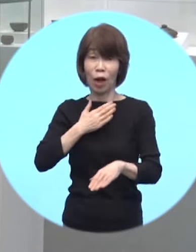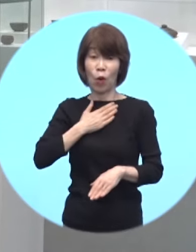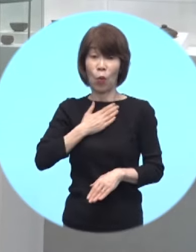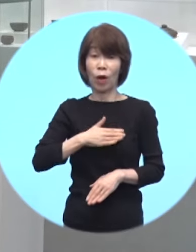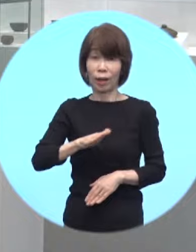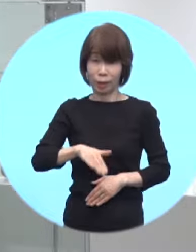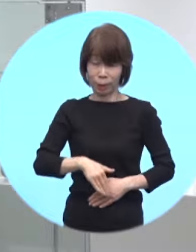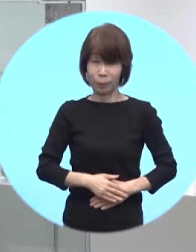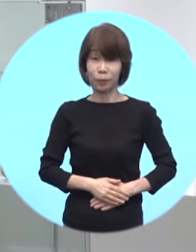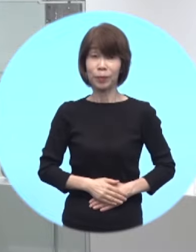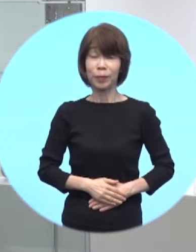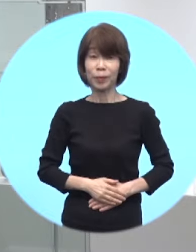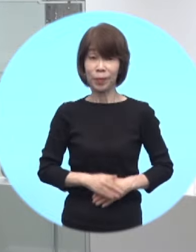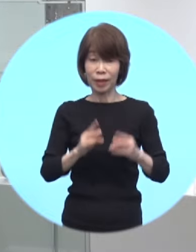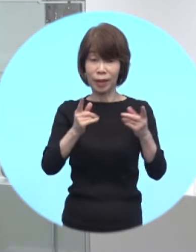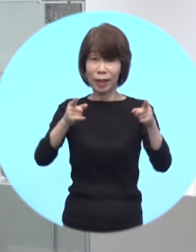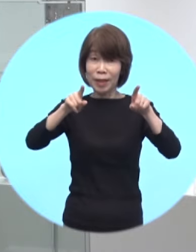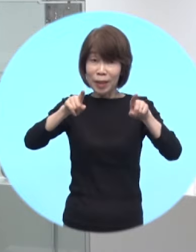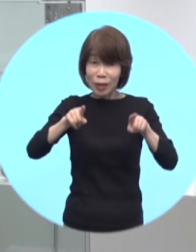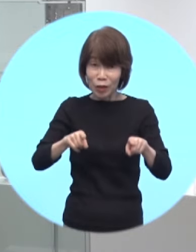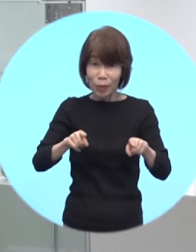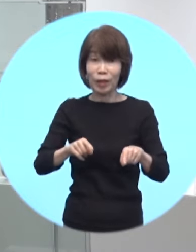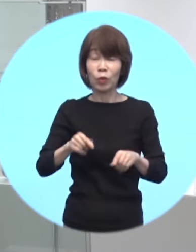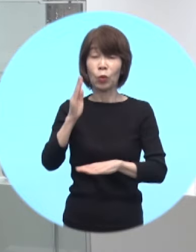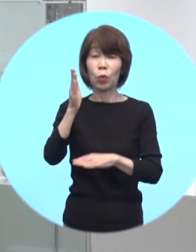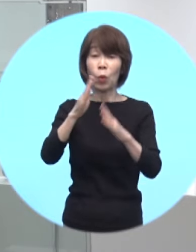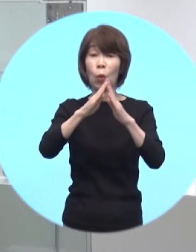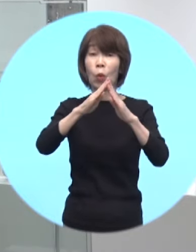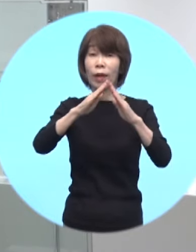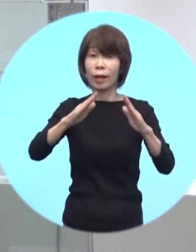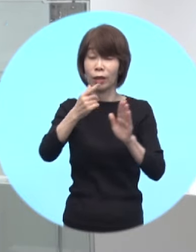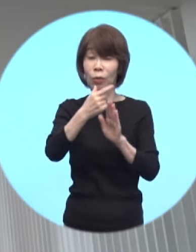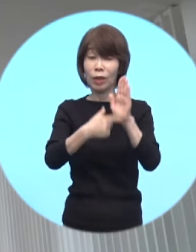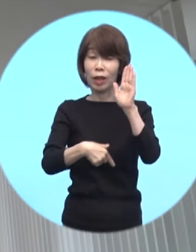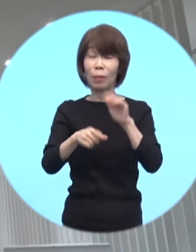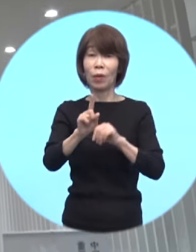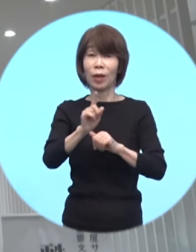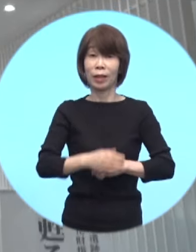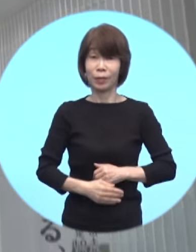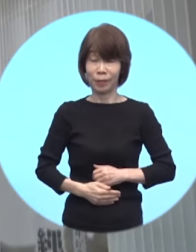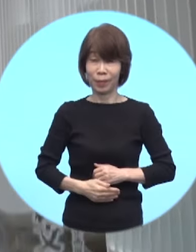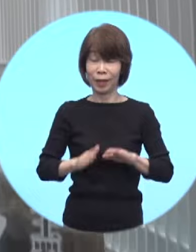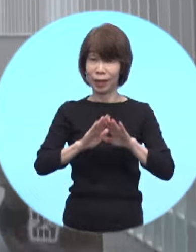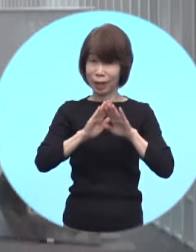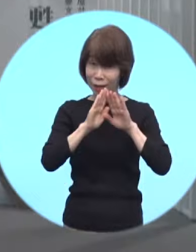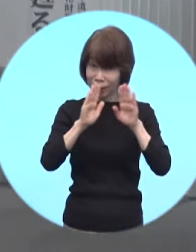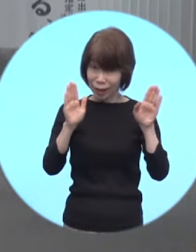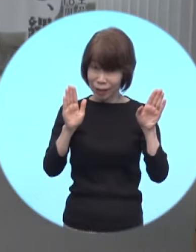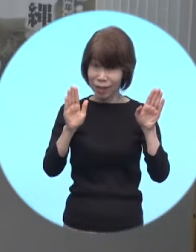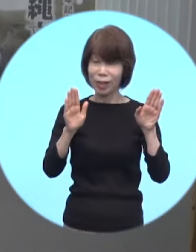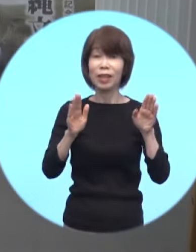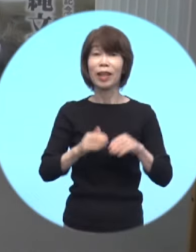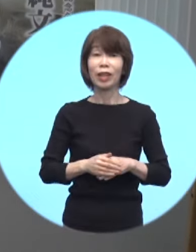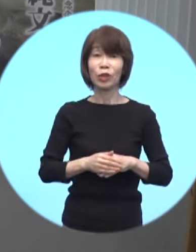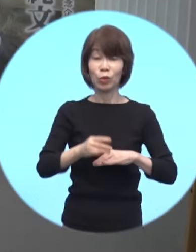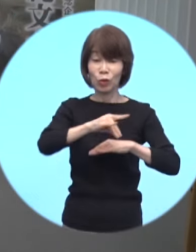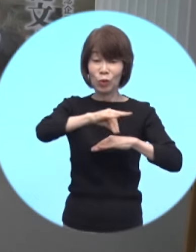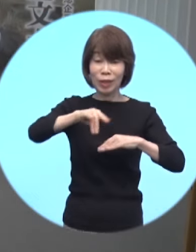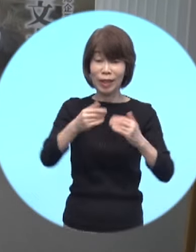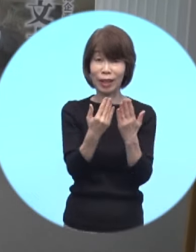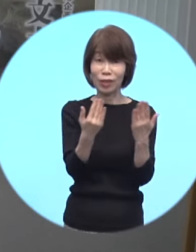ですね。 ではイベントの講演会ではどんなことがテーマになりますか？ はい、開催している企画展と合わせた